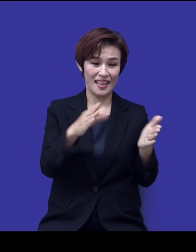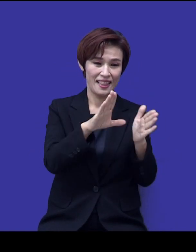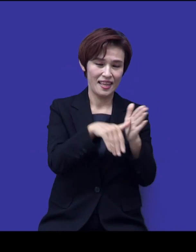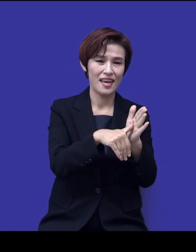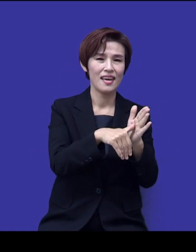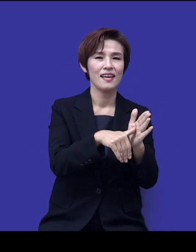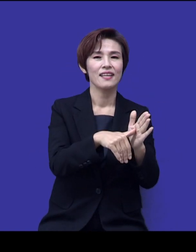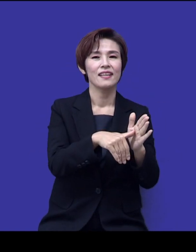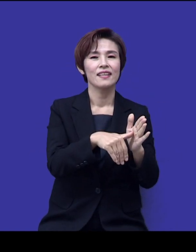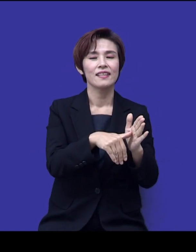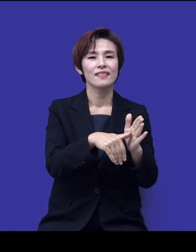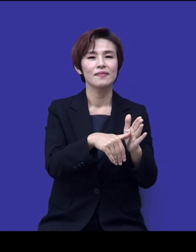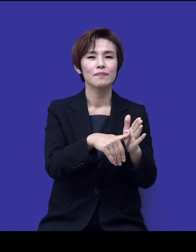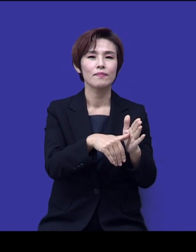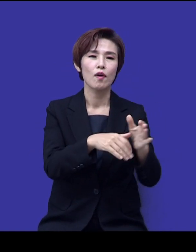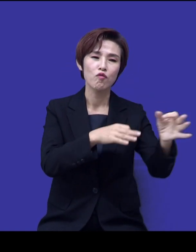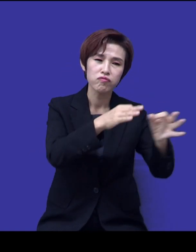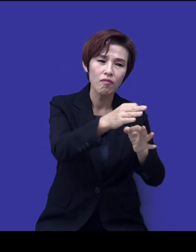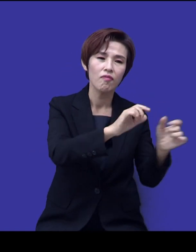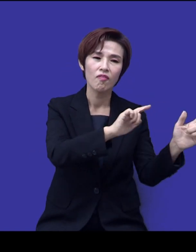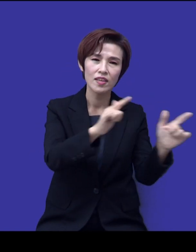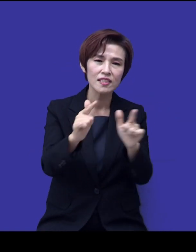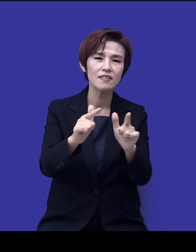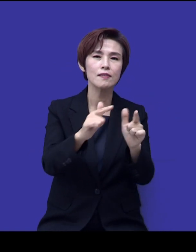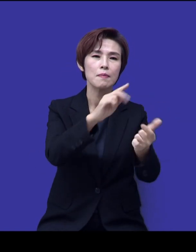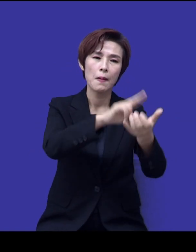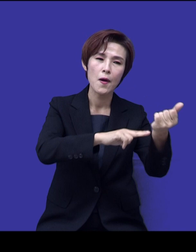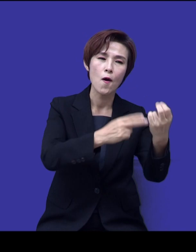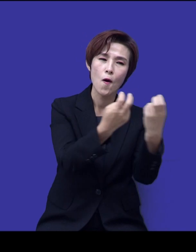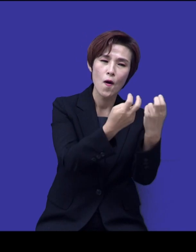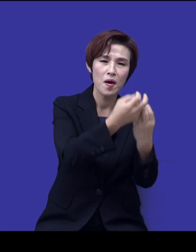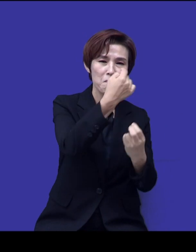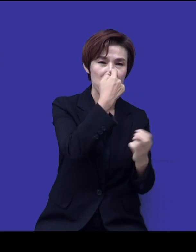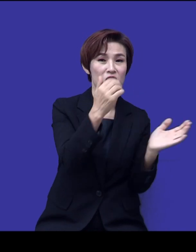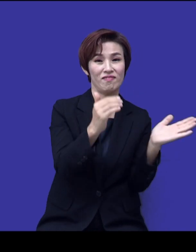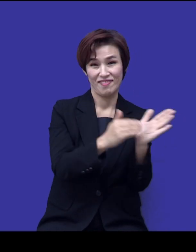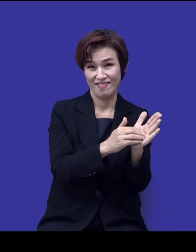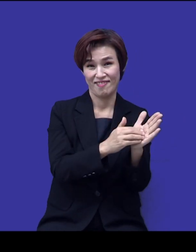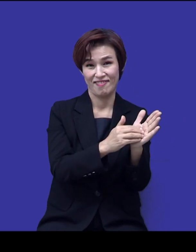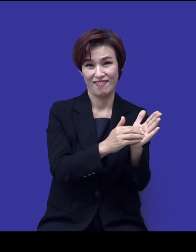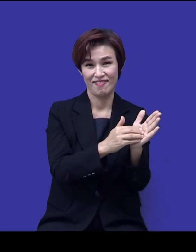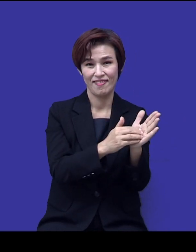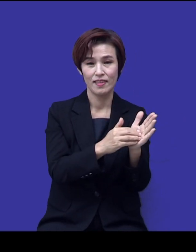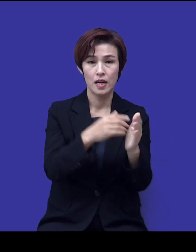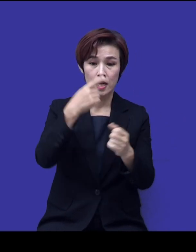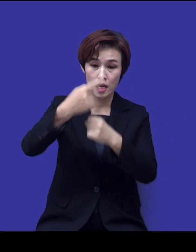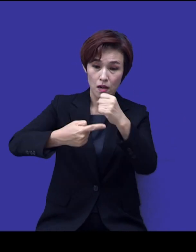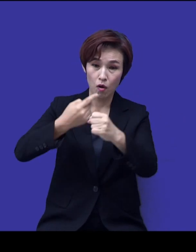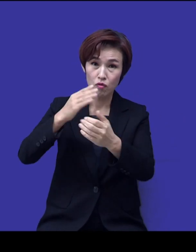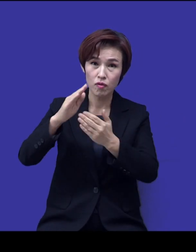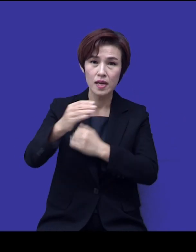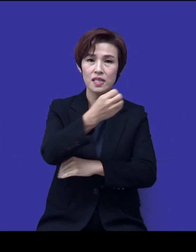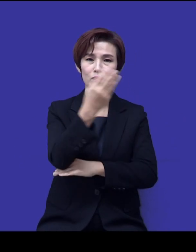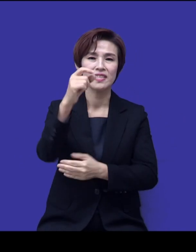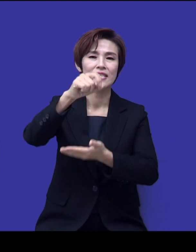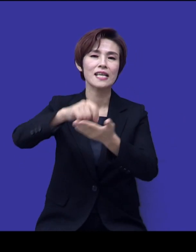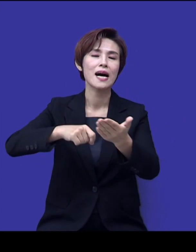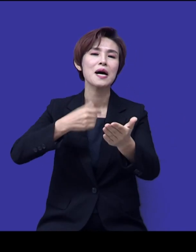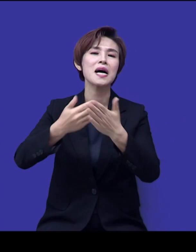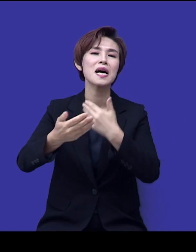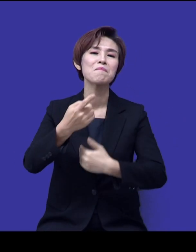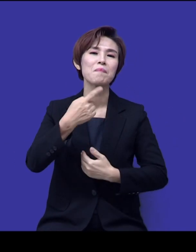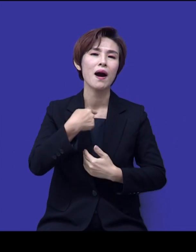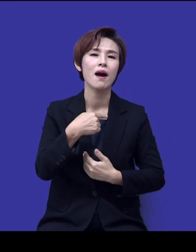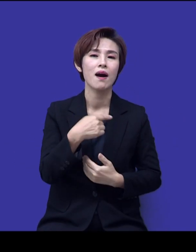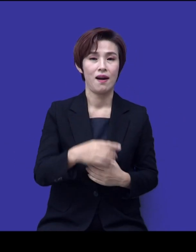마케팅은 수용자하고 소비자하고 다가가는 길이니까. 그 뒤에, 1년 뒤에 신문 기자를 1년 했거든요. 예, 예. 이제